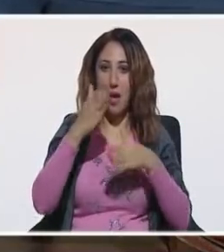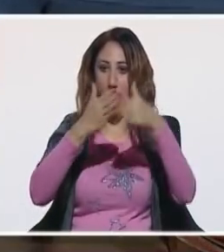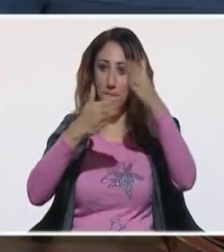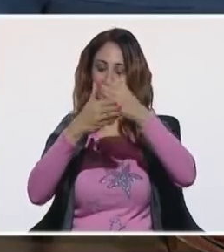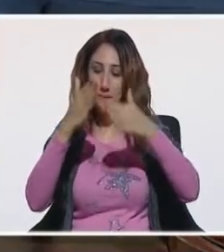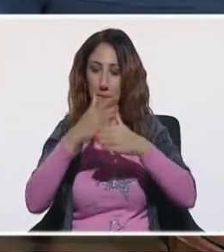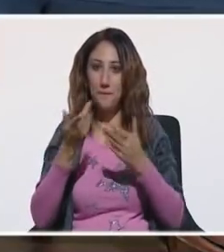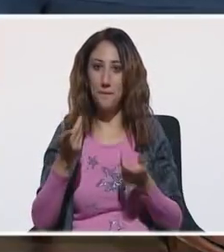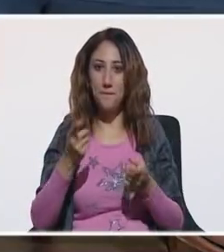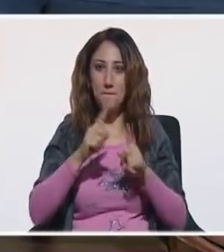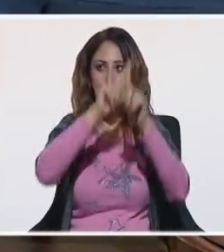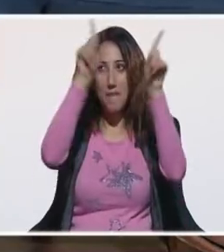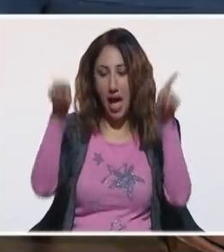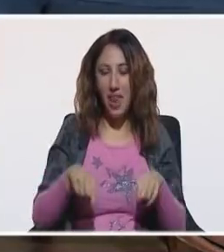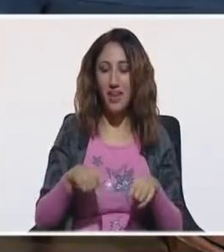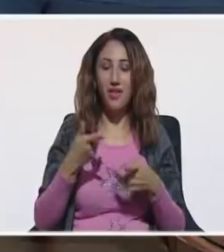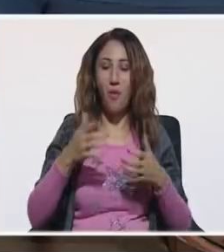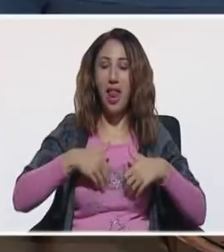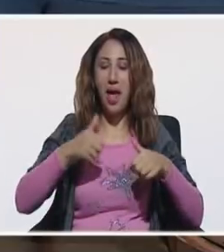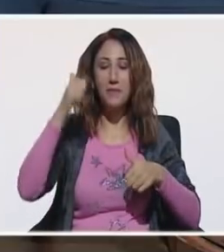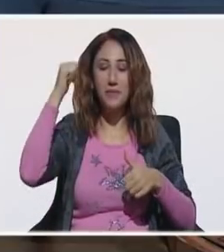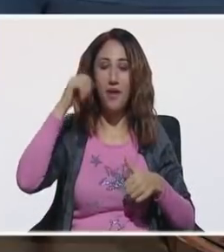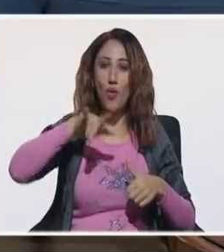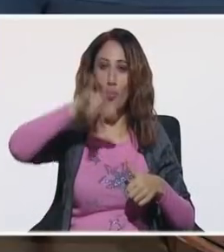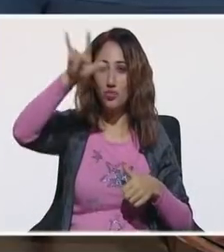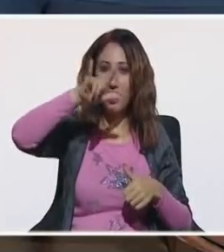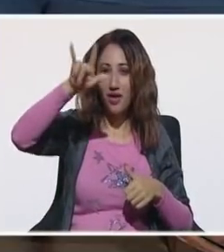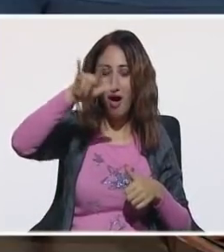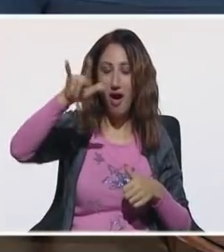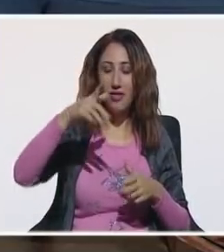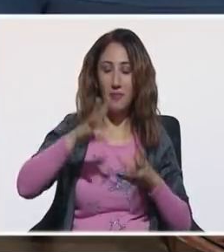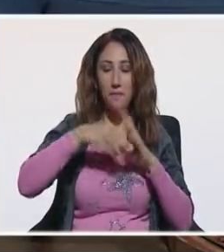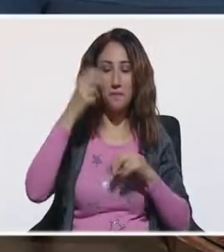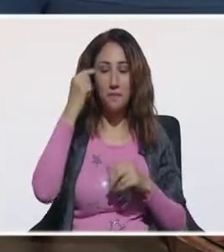ومحلات وطيارات يعني كان في ابداع برضو